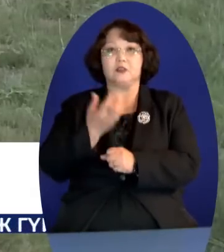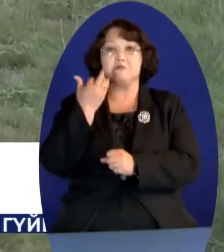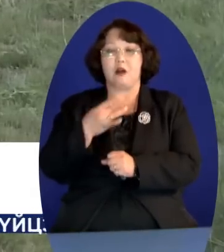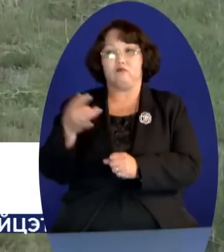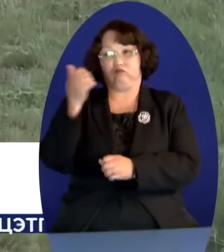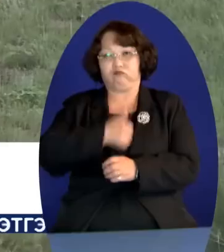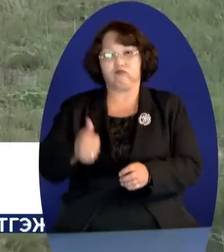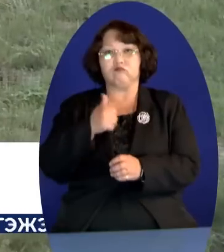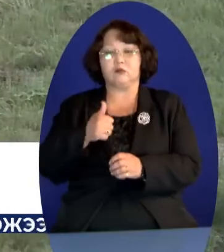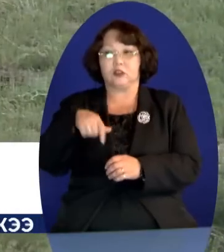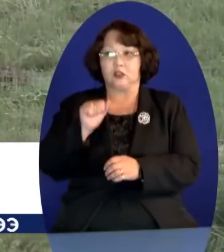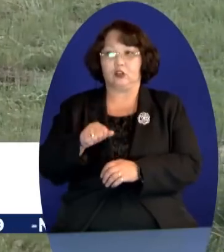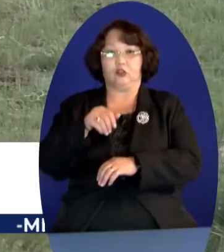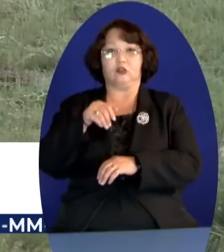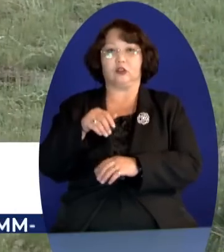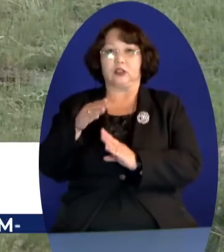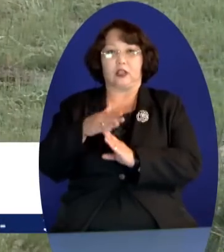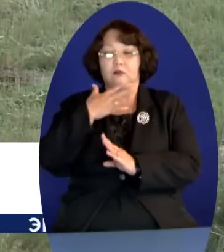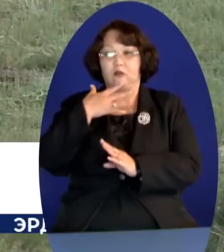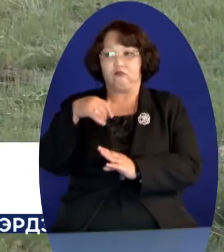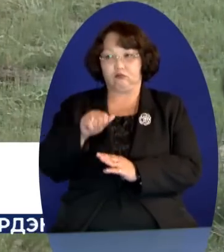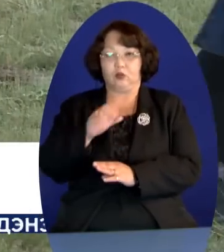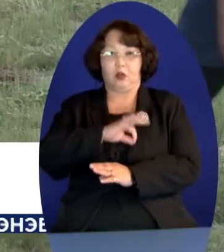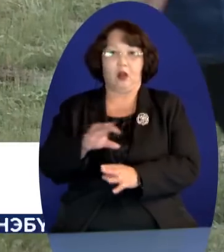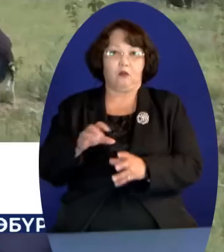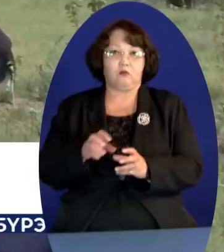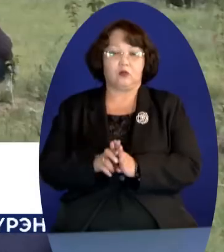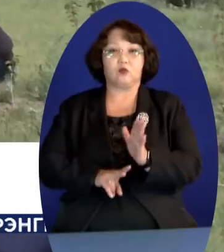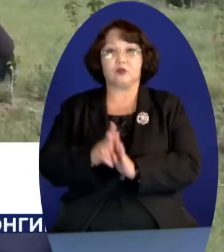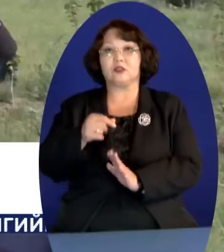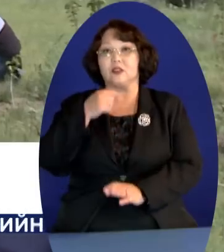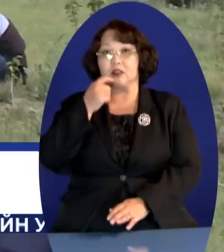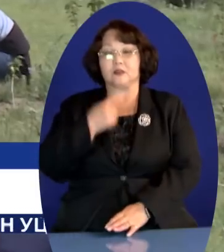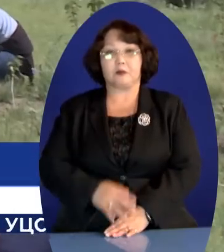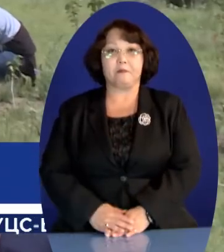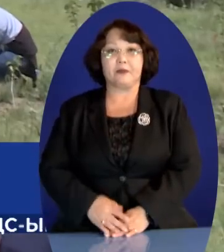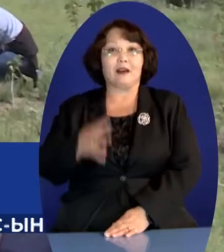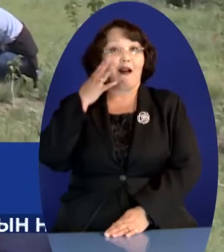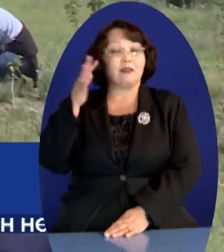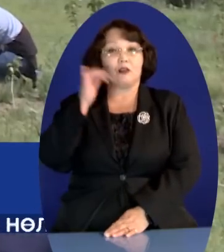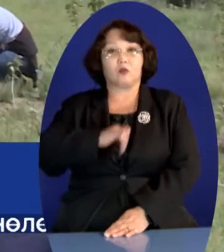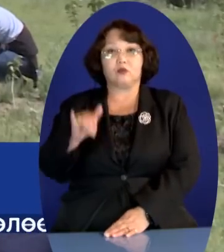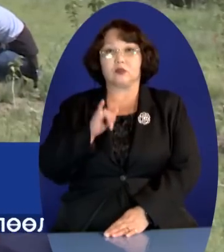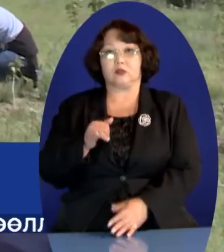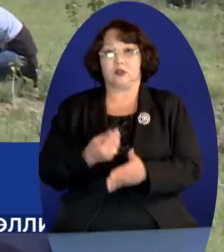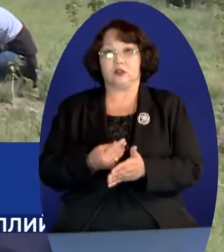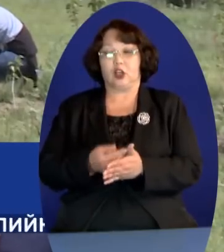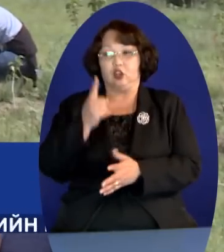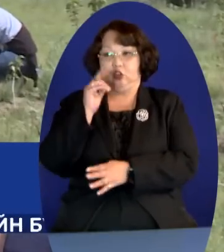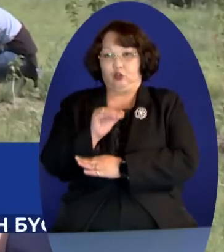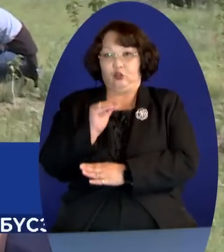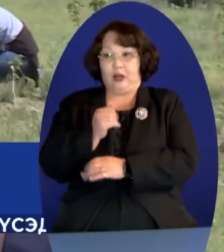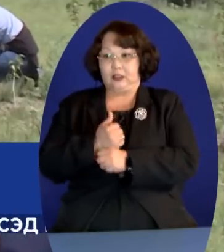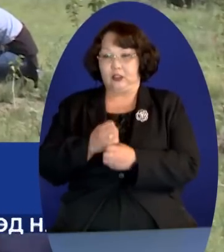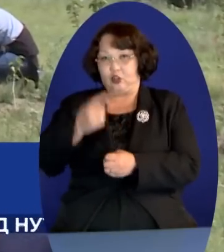тогтмол цалин орлоготой болох боломж бүрдэнэ гэдгийг хэллээ. Гадны улсад гэх юм бол одоо наацхан нэг өдөр ингээд хүн